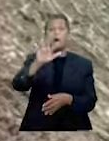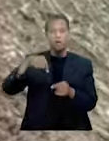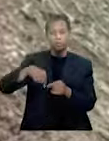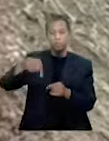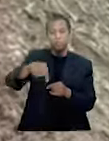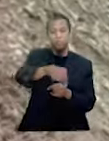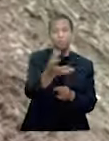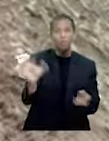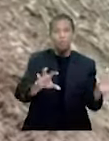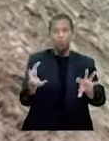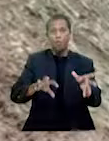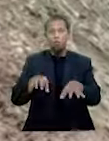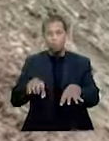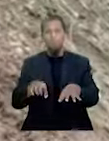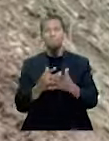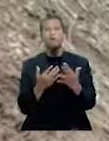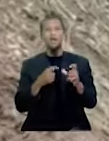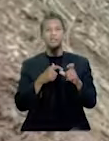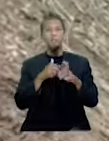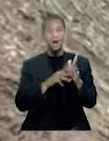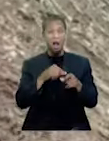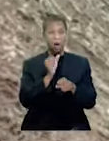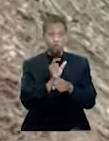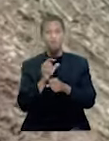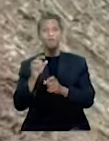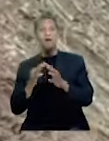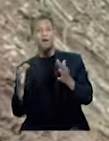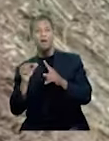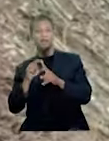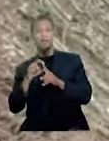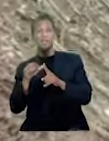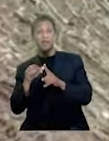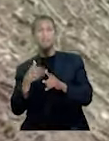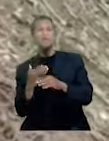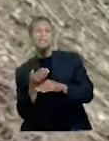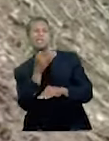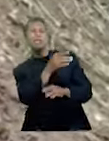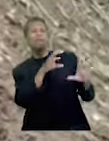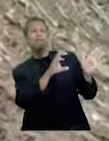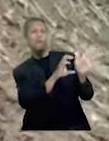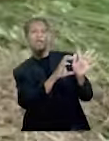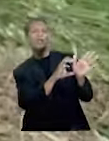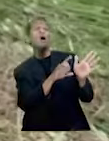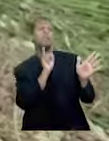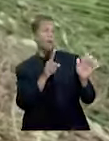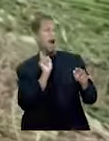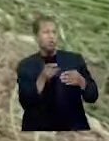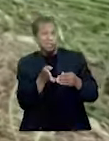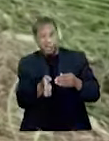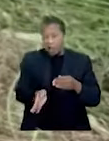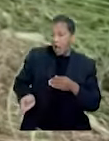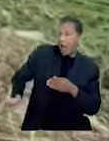warga semagung dan warga duren Sari ingin ke Purworejo harus memutar melalui kali Gesing atau hargorojo